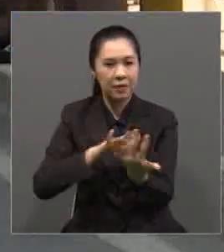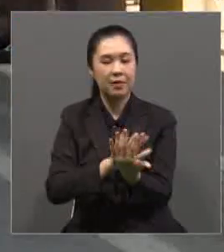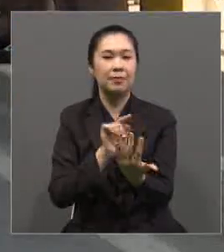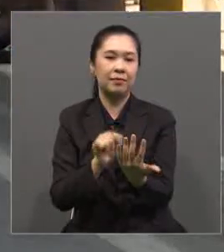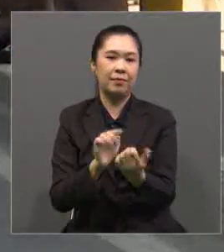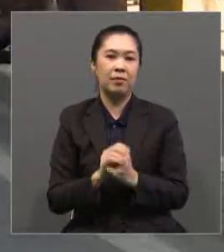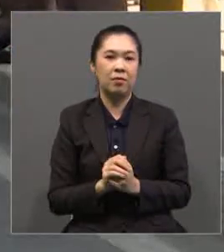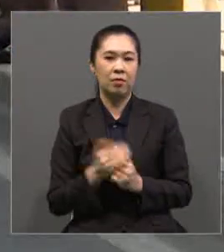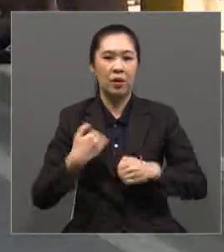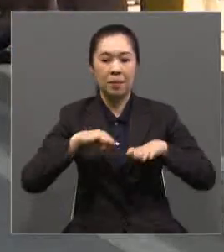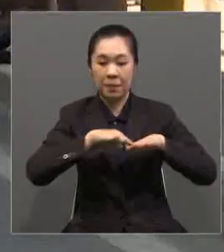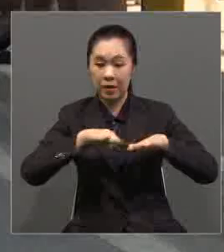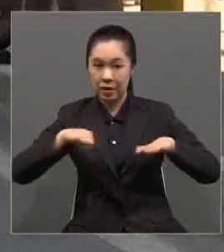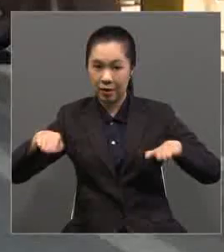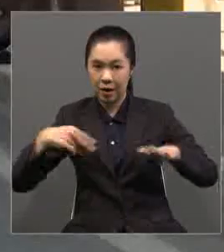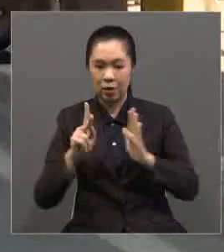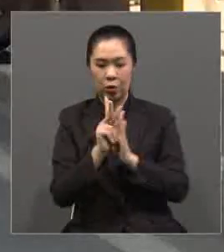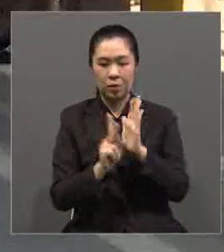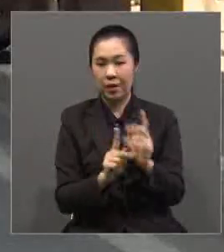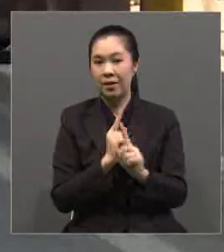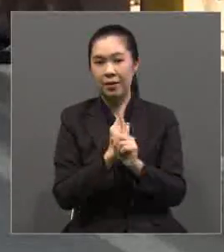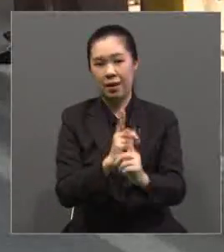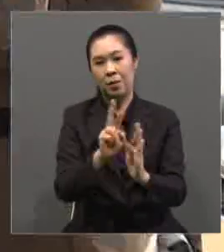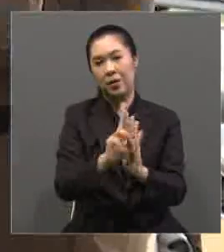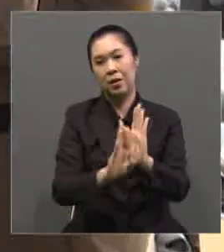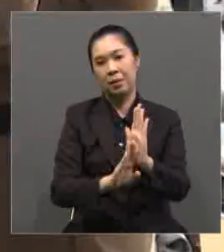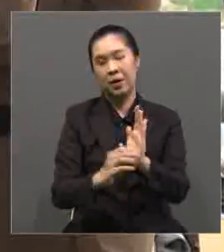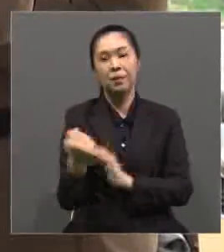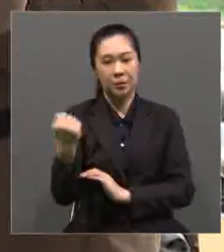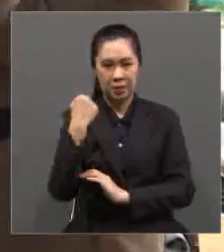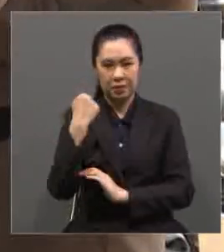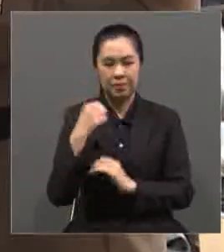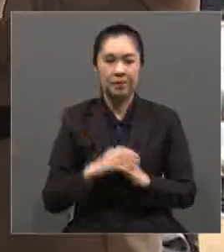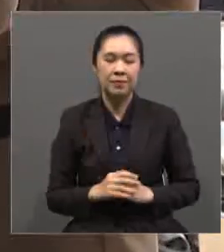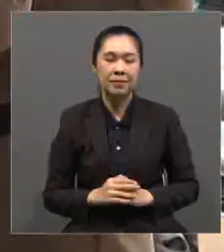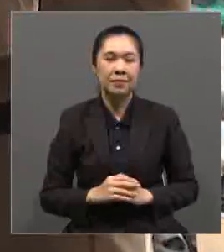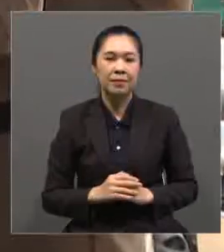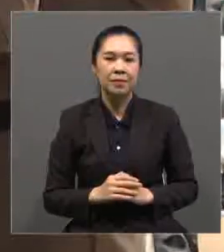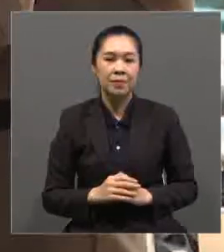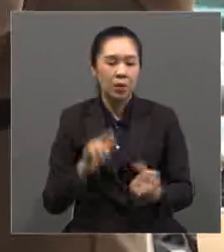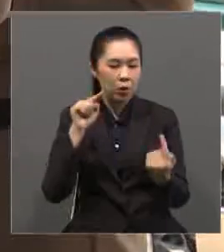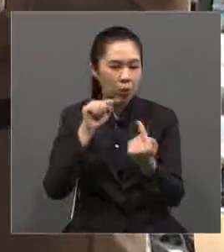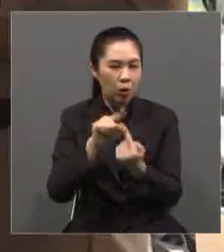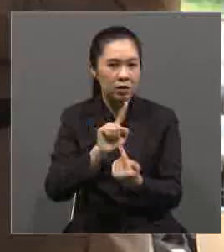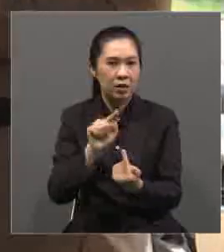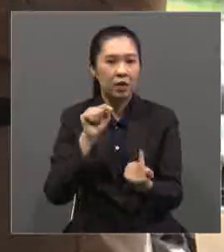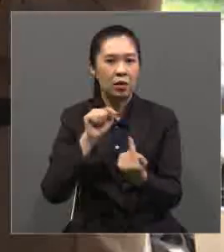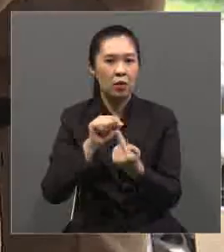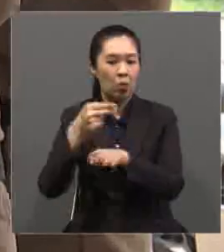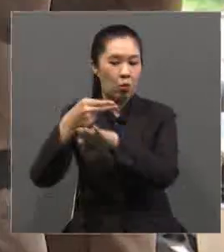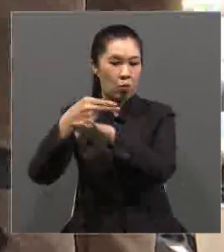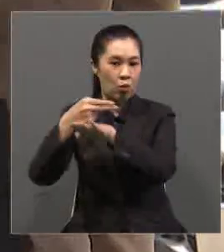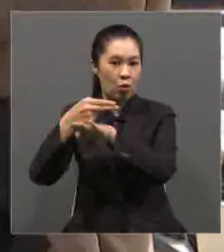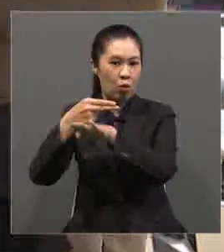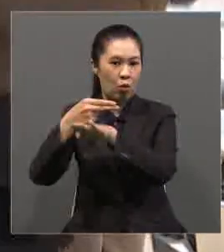จะต้องมีมาตรฐานเป็นไปตามกฎหมายกฎระเบียบที่สั่งการไว้อย่างเคร่งครัดโดยเฉพาะประเด็นค่ะกล้องบอดี้แคมนะต